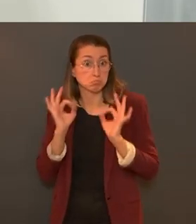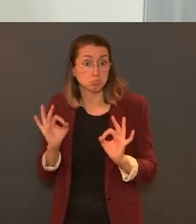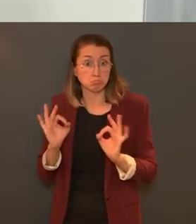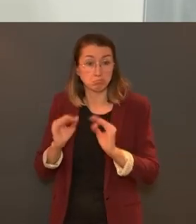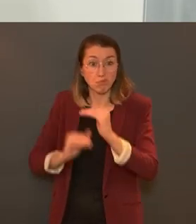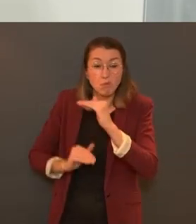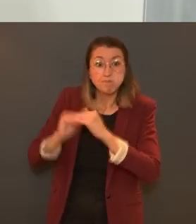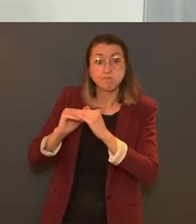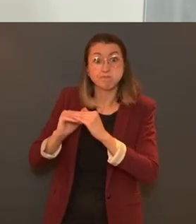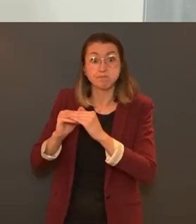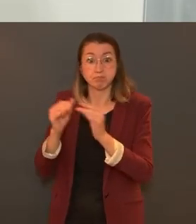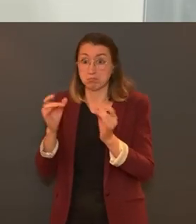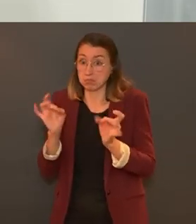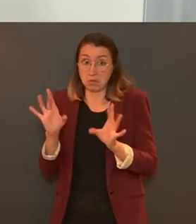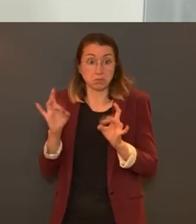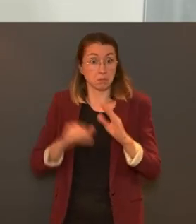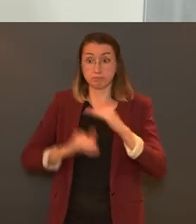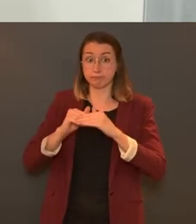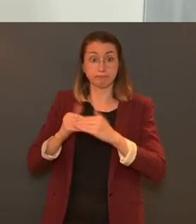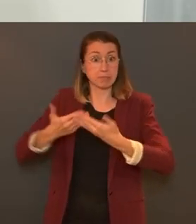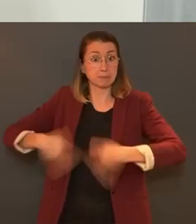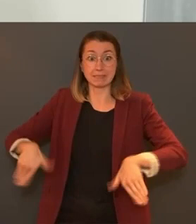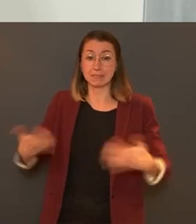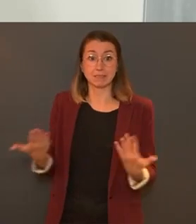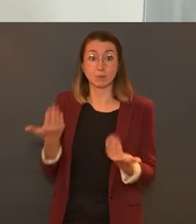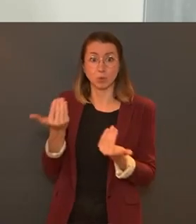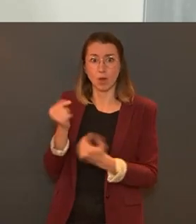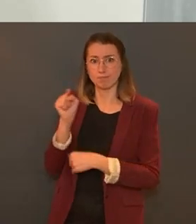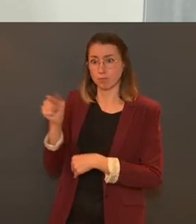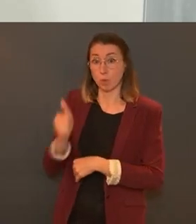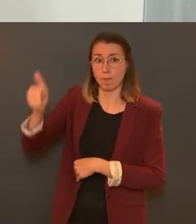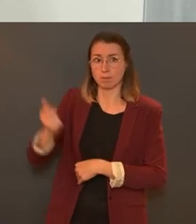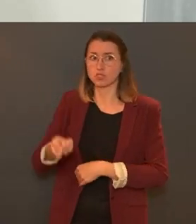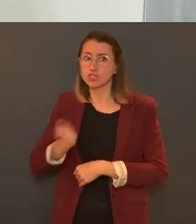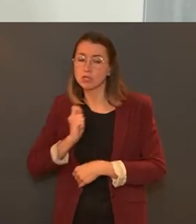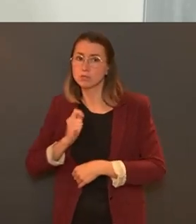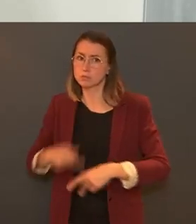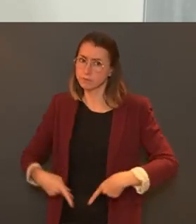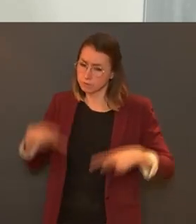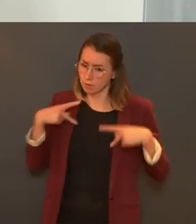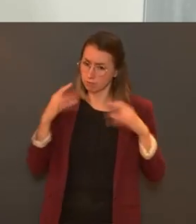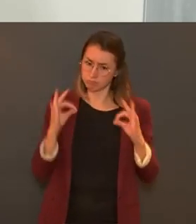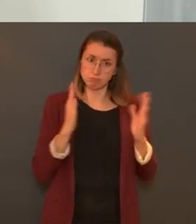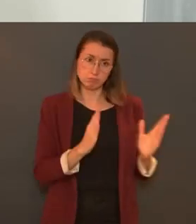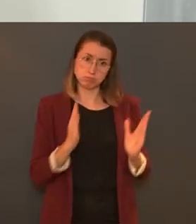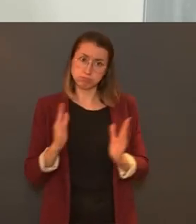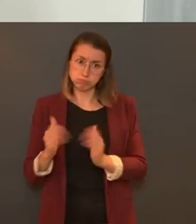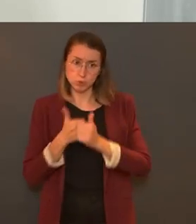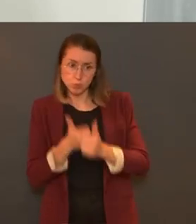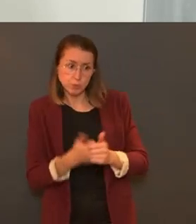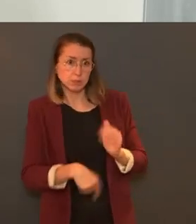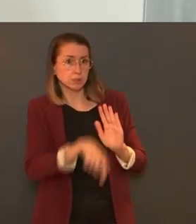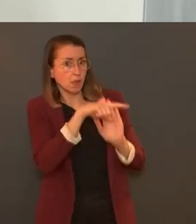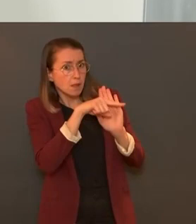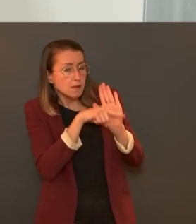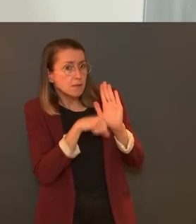montant maximum. Pourquoi? Parce qu'il revient aux professionnels d'organiser cela dans le respect des règles de